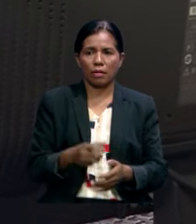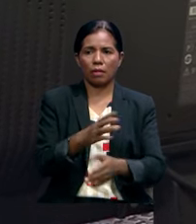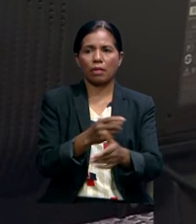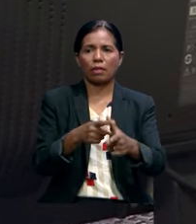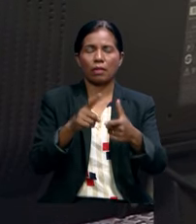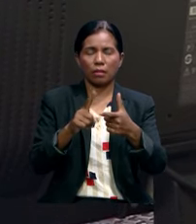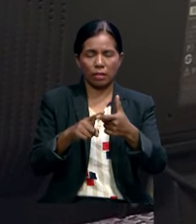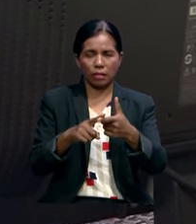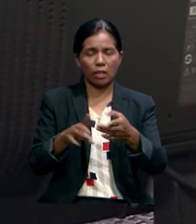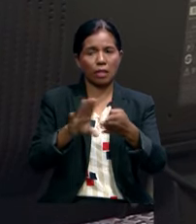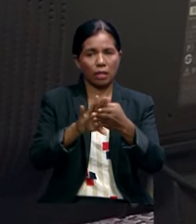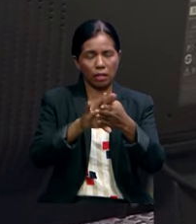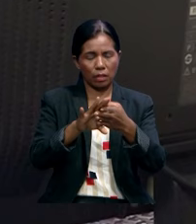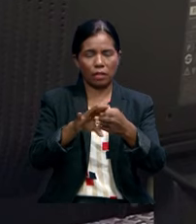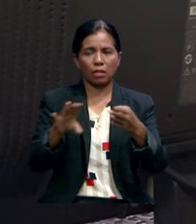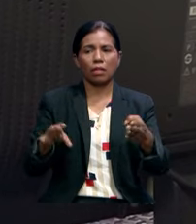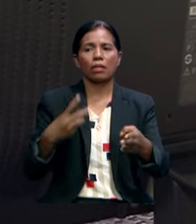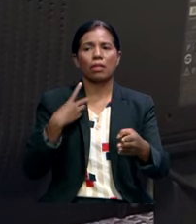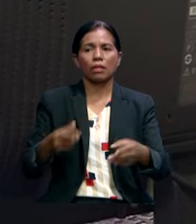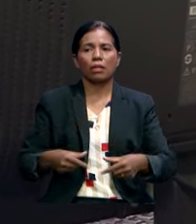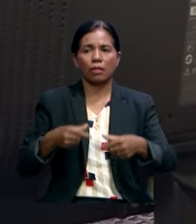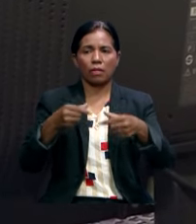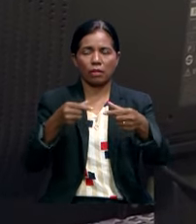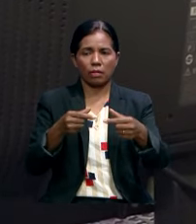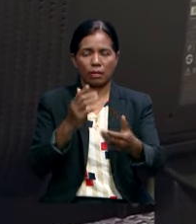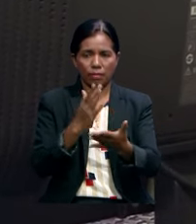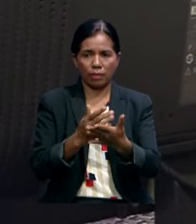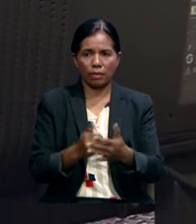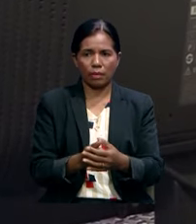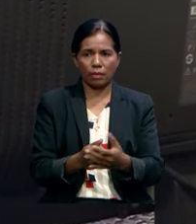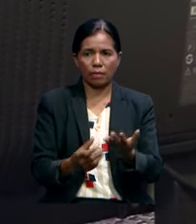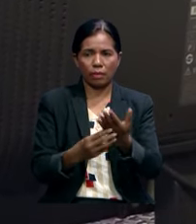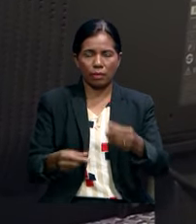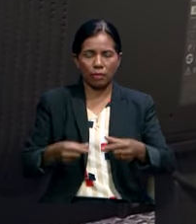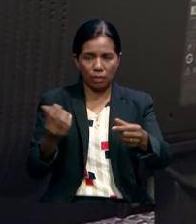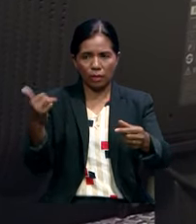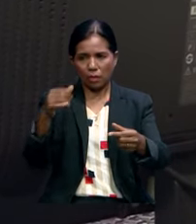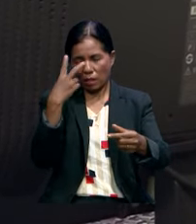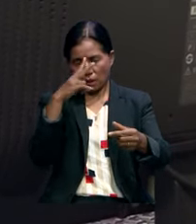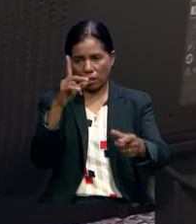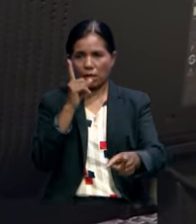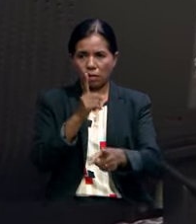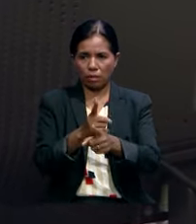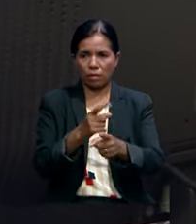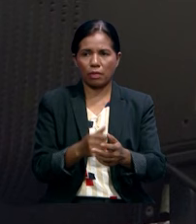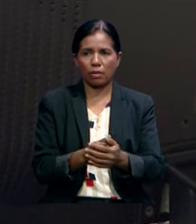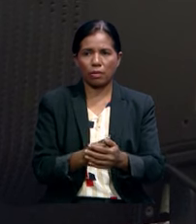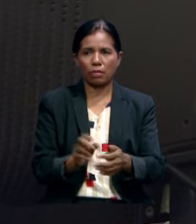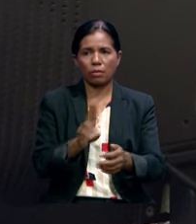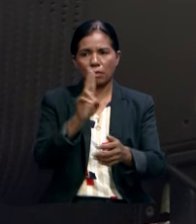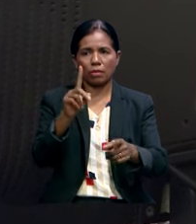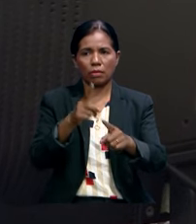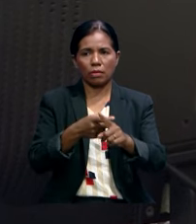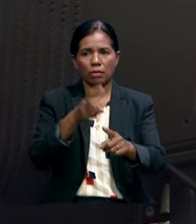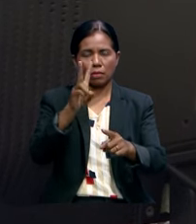blanco serne documento original itu tinggi prevene kira prima lu mutin fo basira lai siru dare ter lai kusi siru usera to fulan